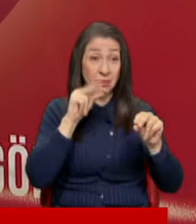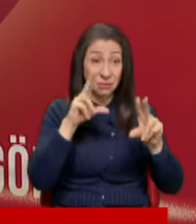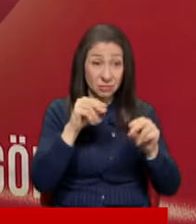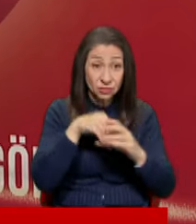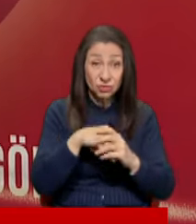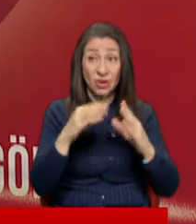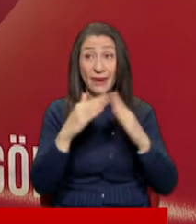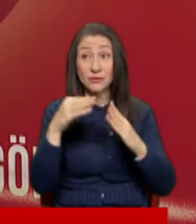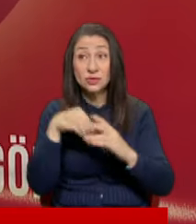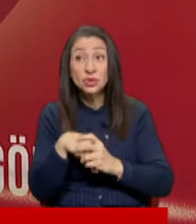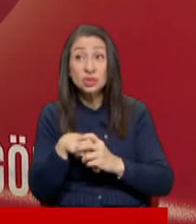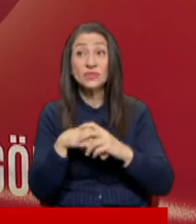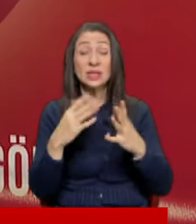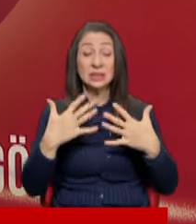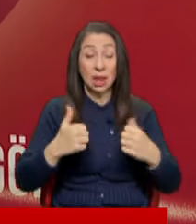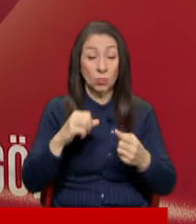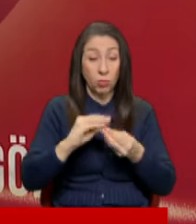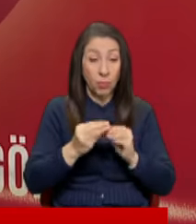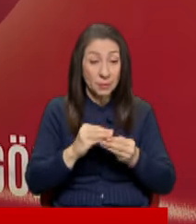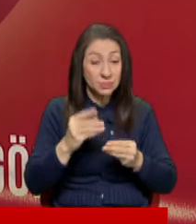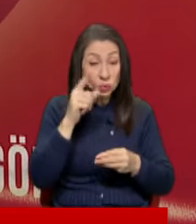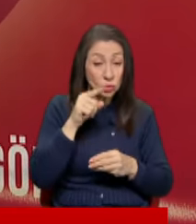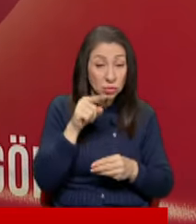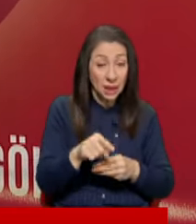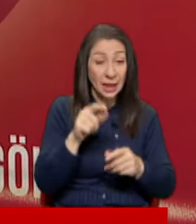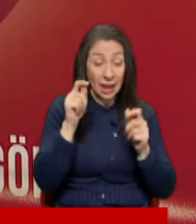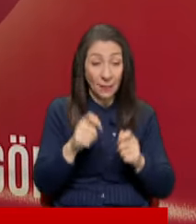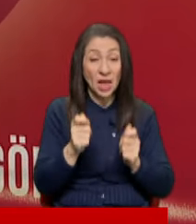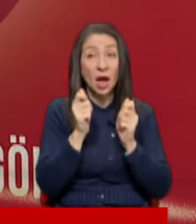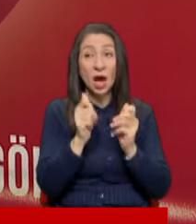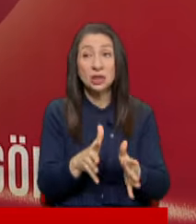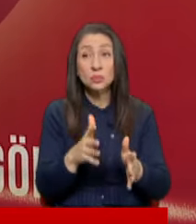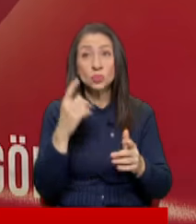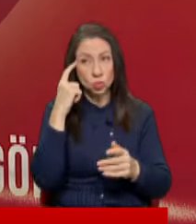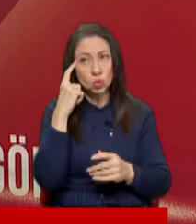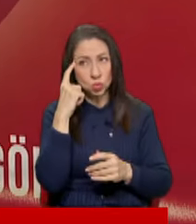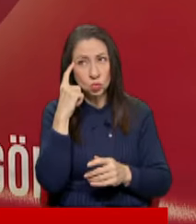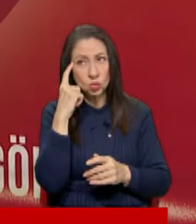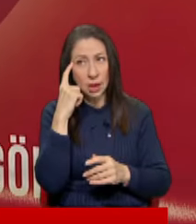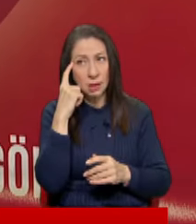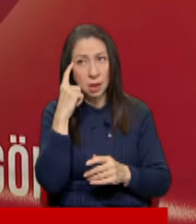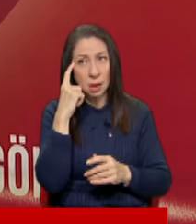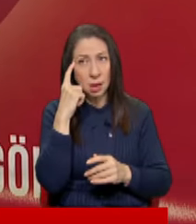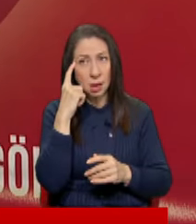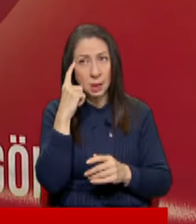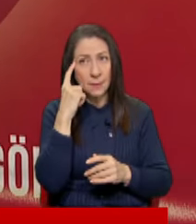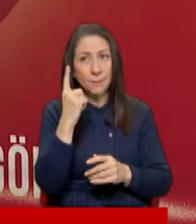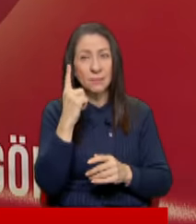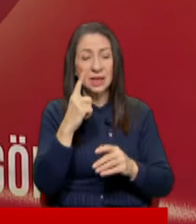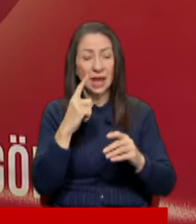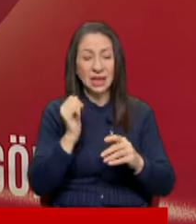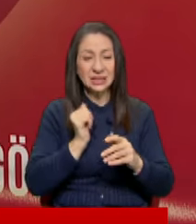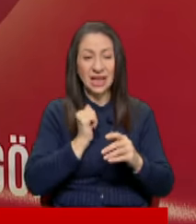ve Eee sağlık problemleri nedeniyle yaptığı harcamalar da düşüldüğünde bir er